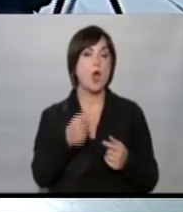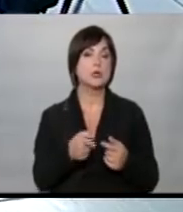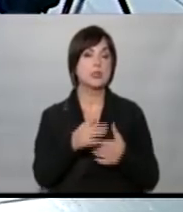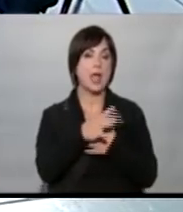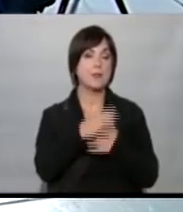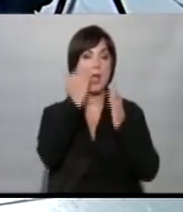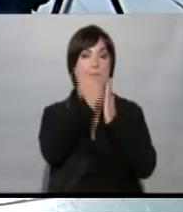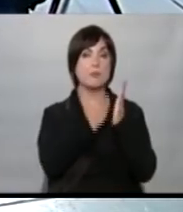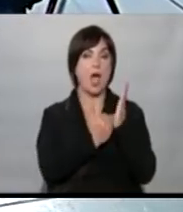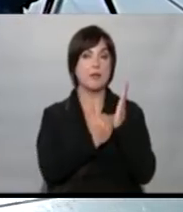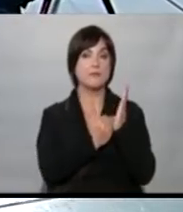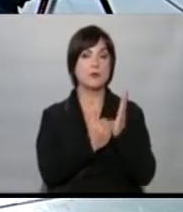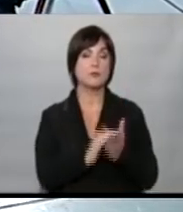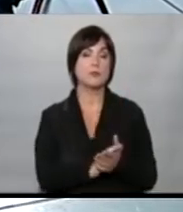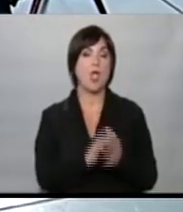платформа дека